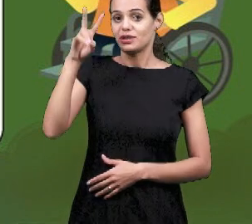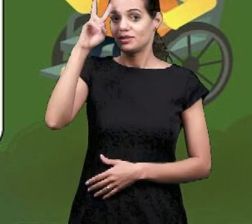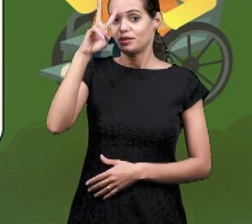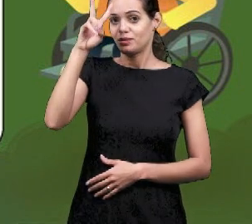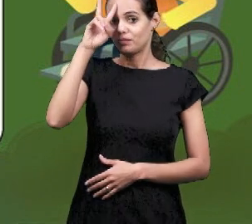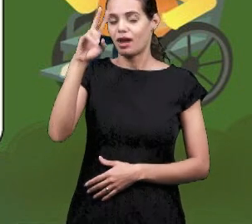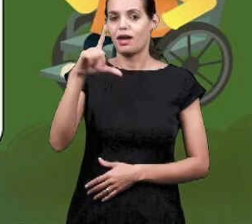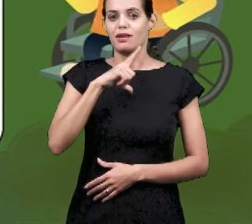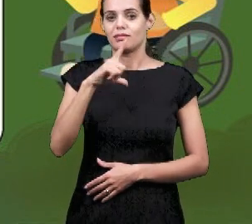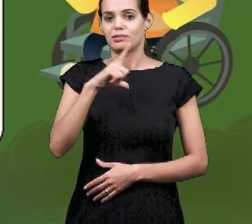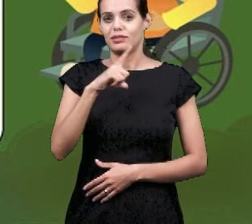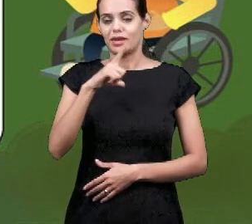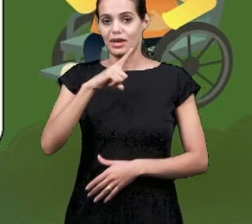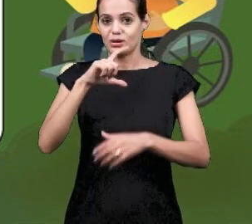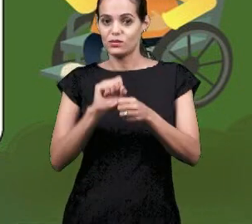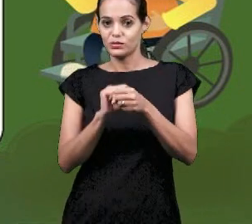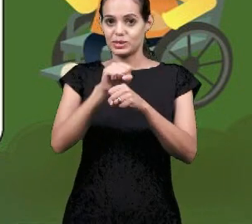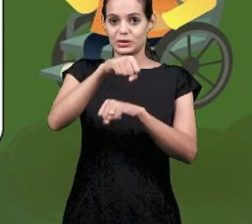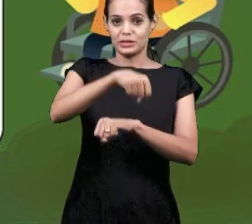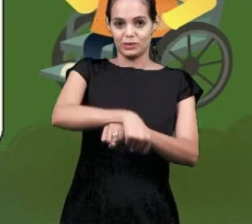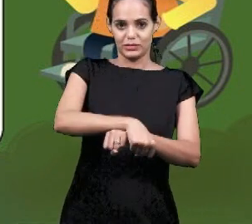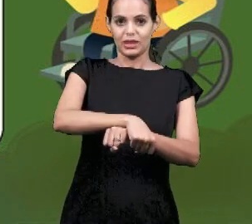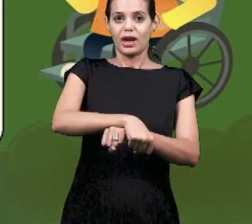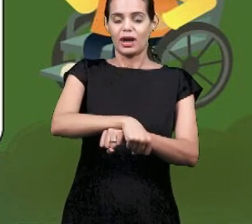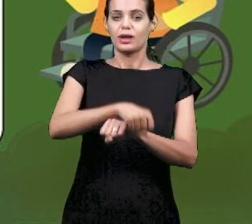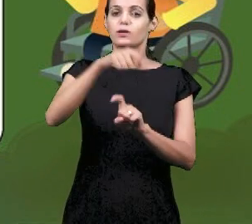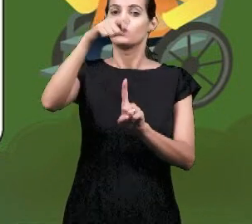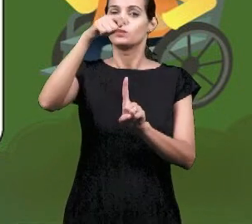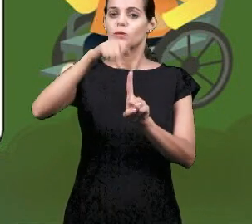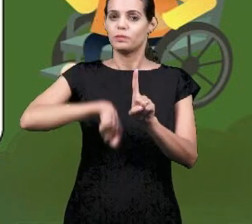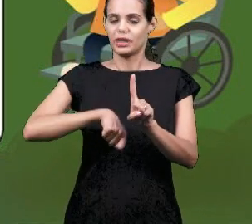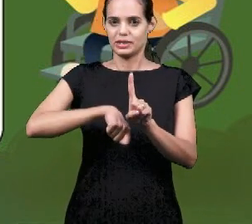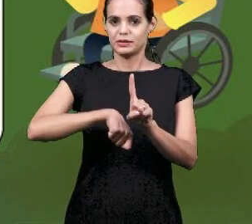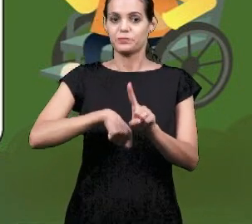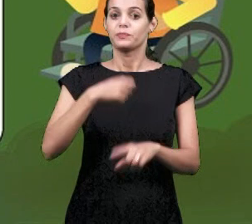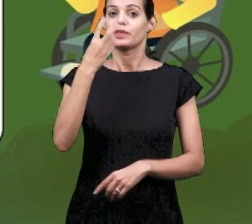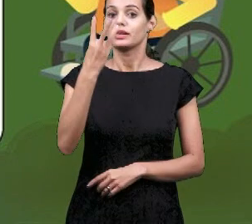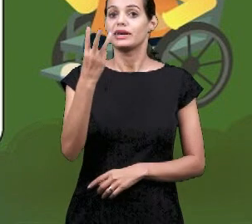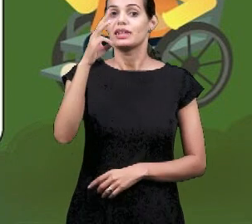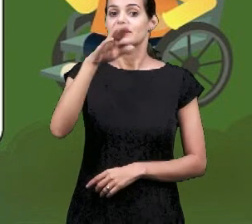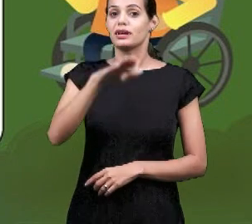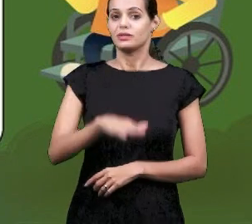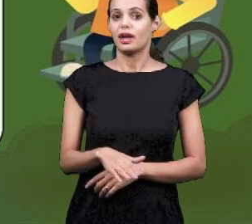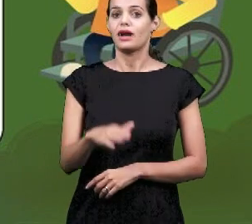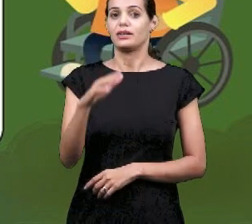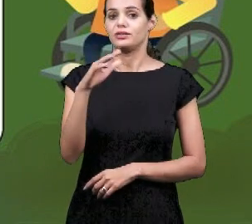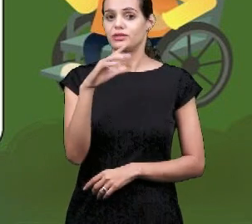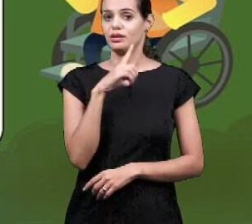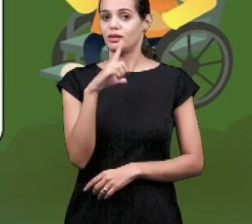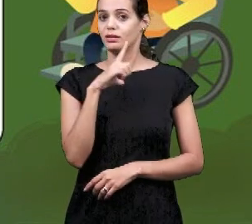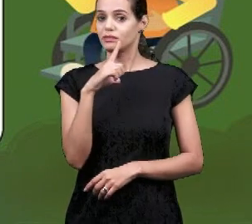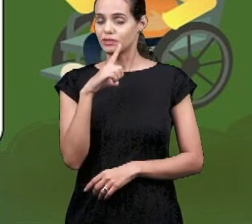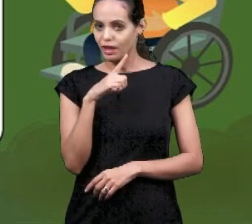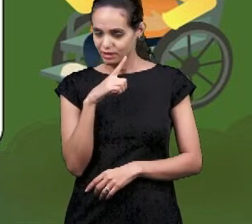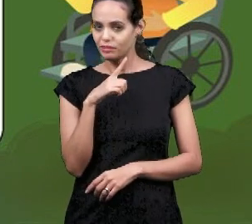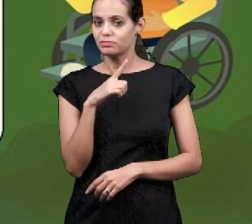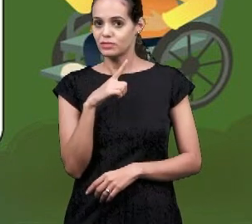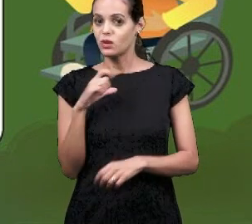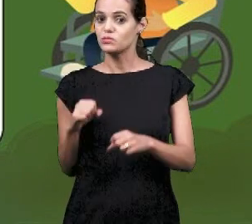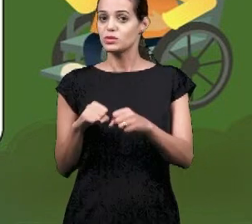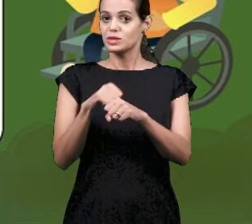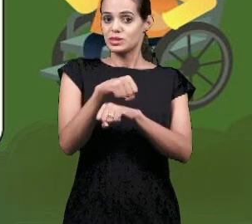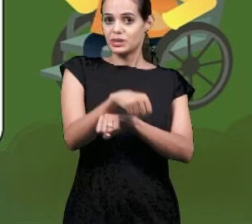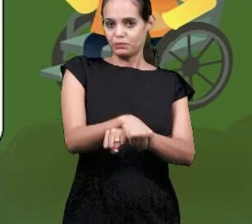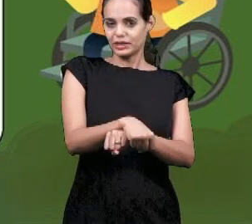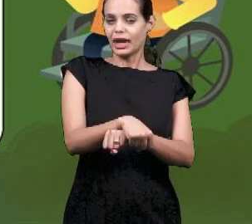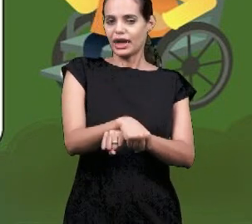donc le séminaire de ce mois. Nous avons à 15h ce travail des enfants, donc les bébés de